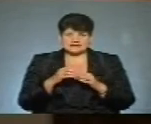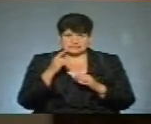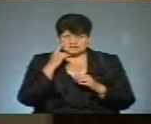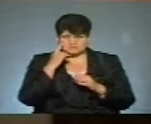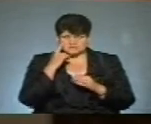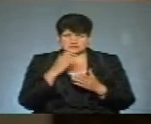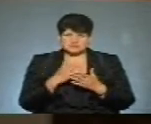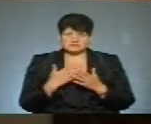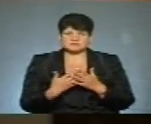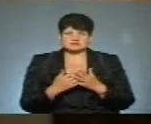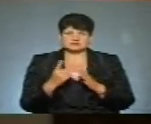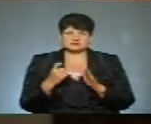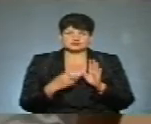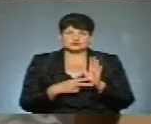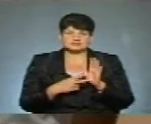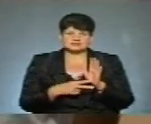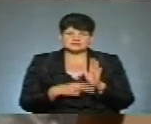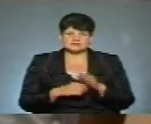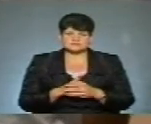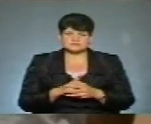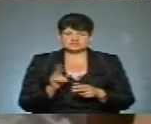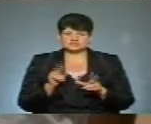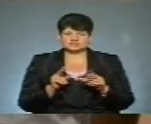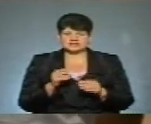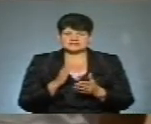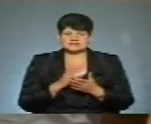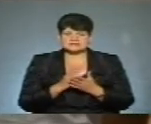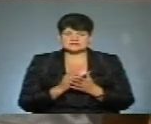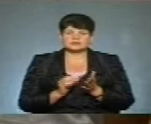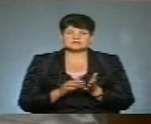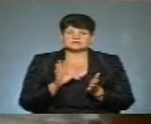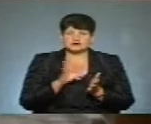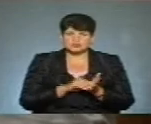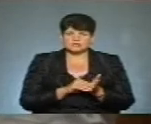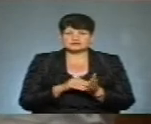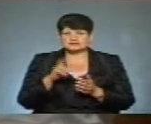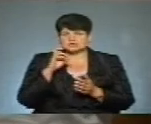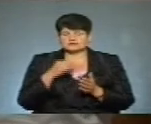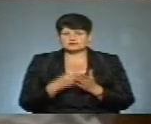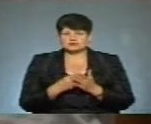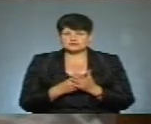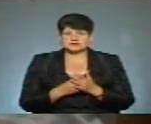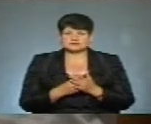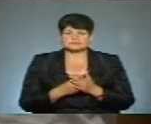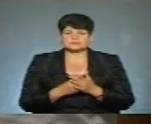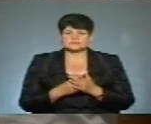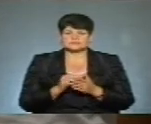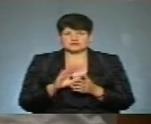вийшов приблизно 170. Шанс є бути зарахованим на державний бюджет. Якщо не бюджет, то,